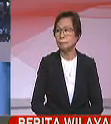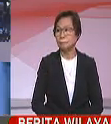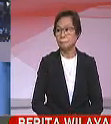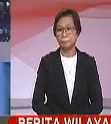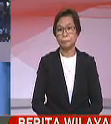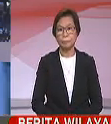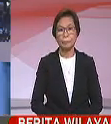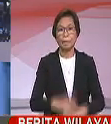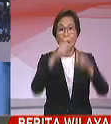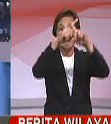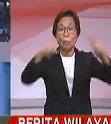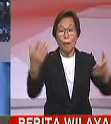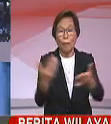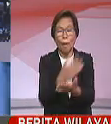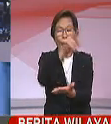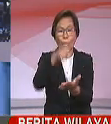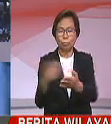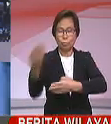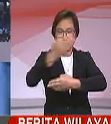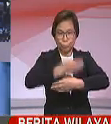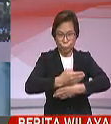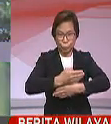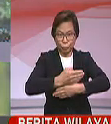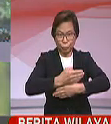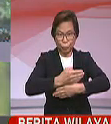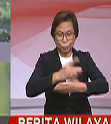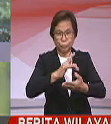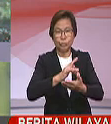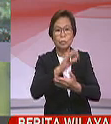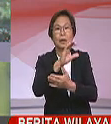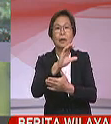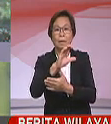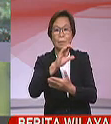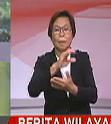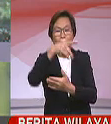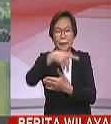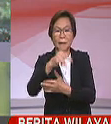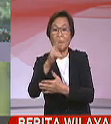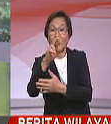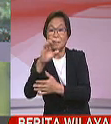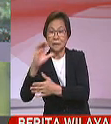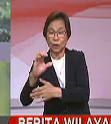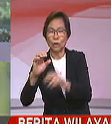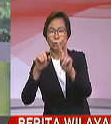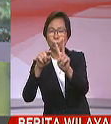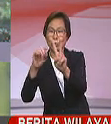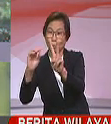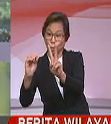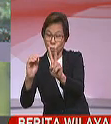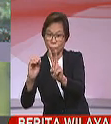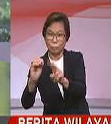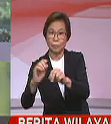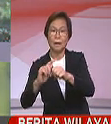Hai dewane baharu dipusat korentin jerawatan komik 19 beresiko rendah pikir C2 pulang kosong